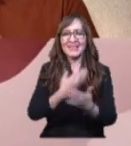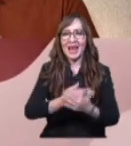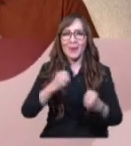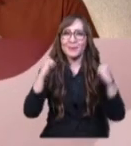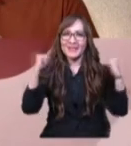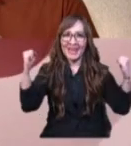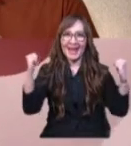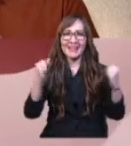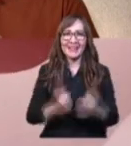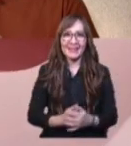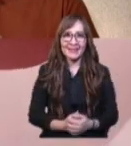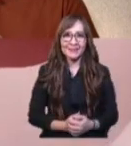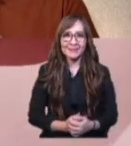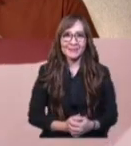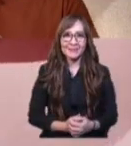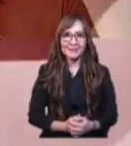selalu.